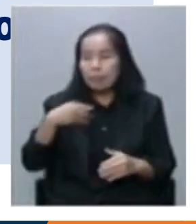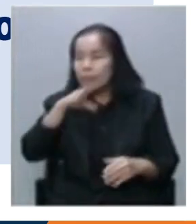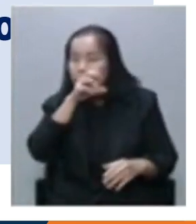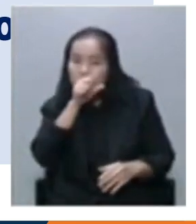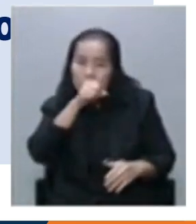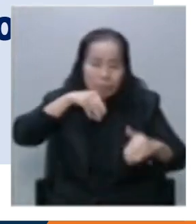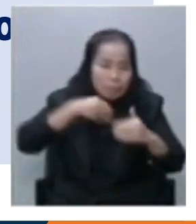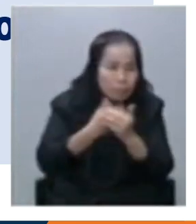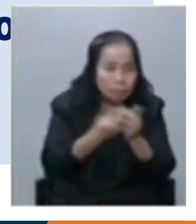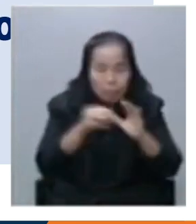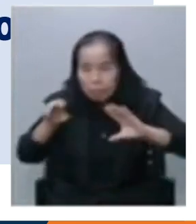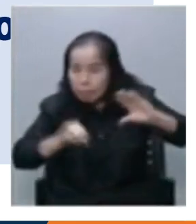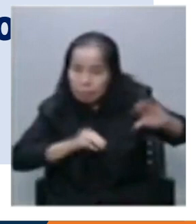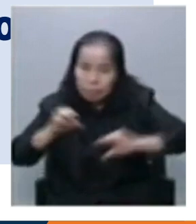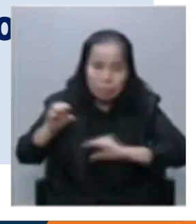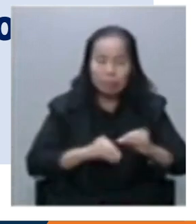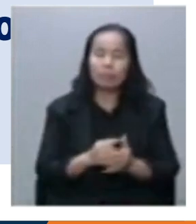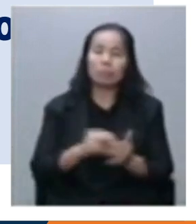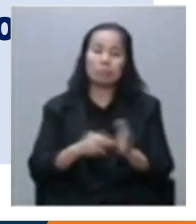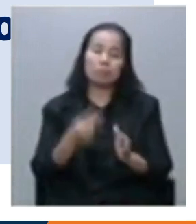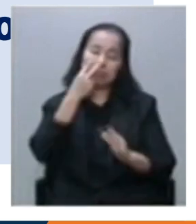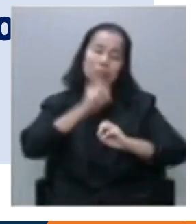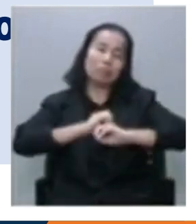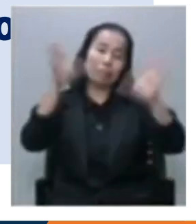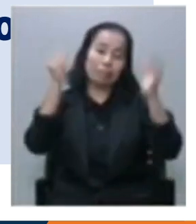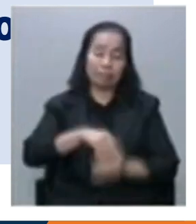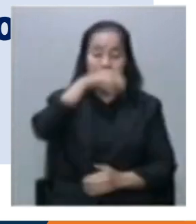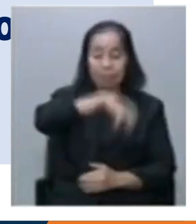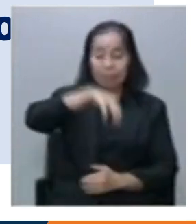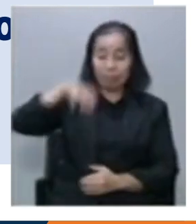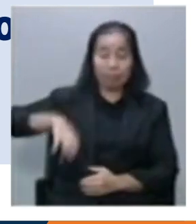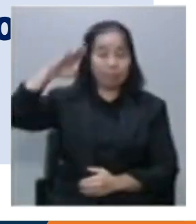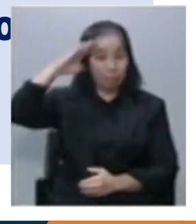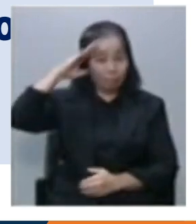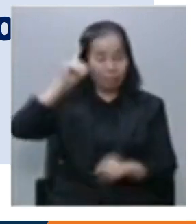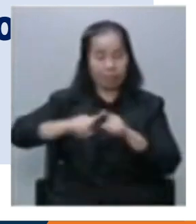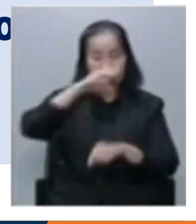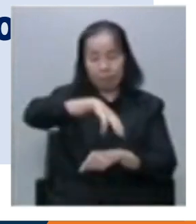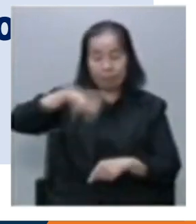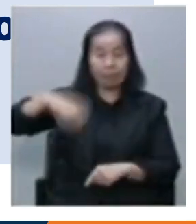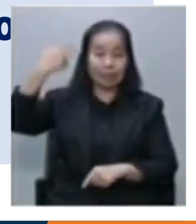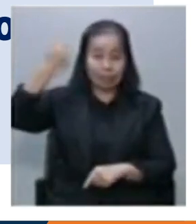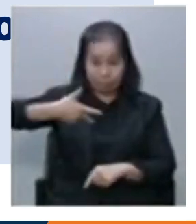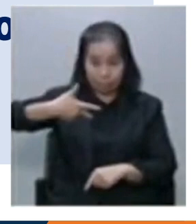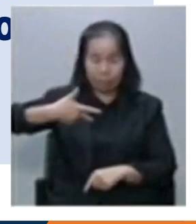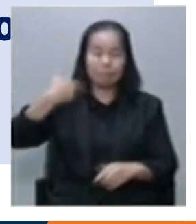งเงินนอกงบประมาณ3เหล่าทัพนะครับรวมกันมีเงินนอกงบประมาณตั้งแต่ปี2560นะครับ